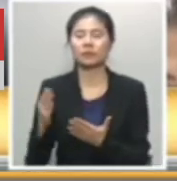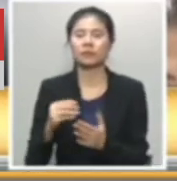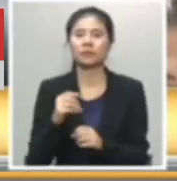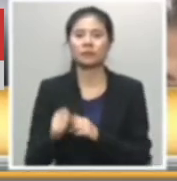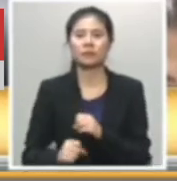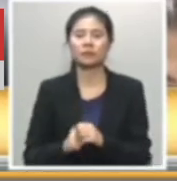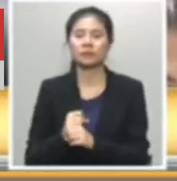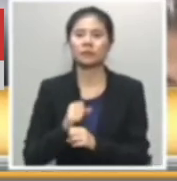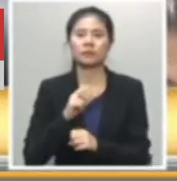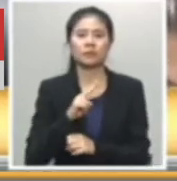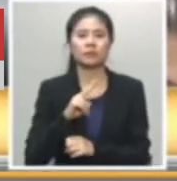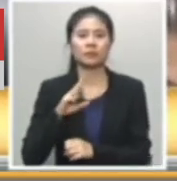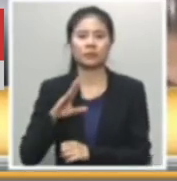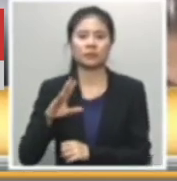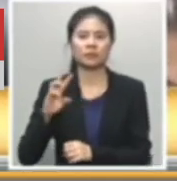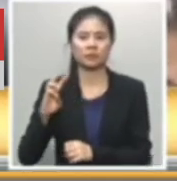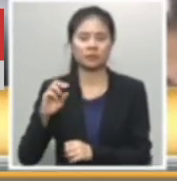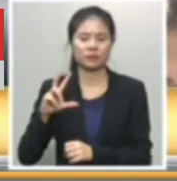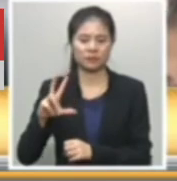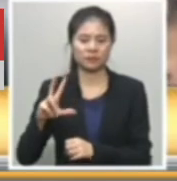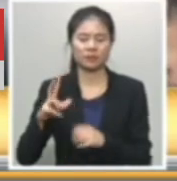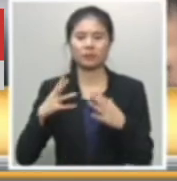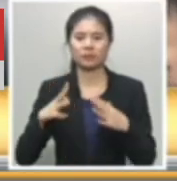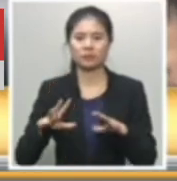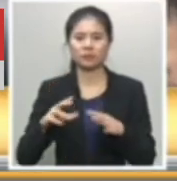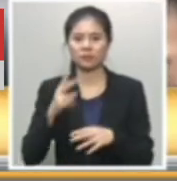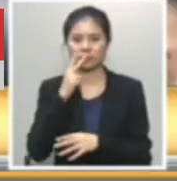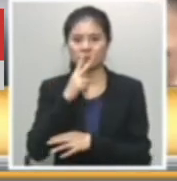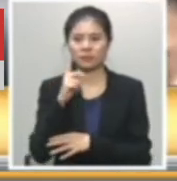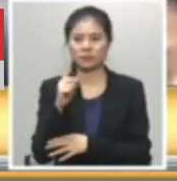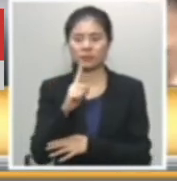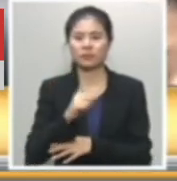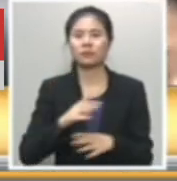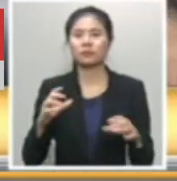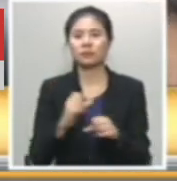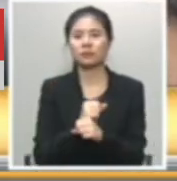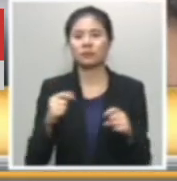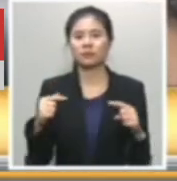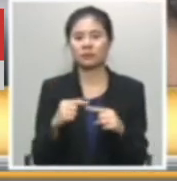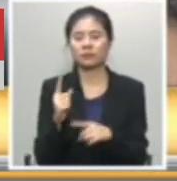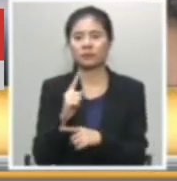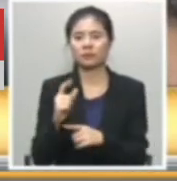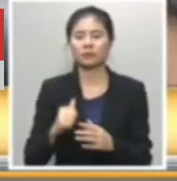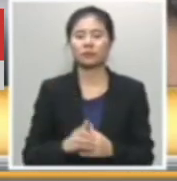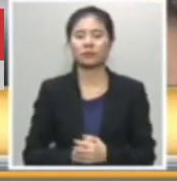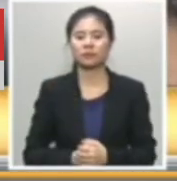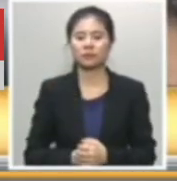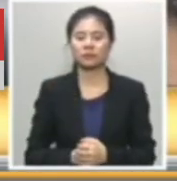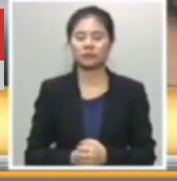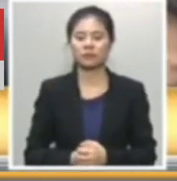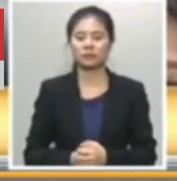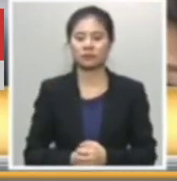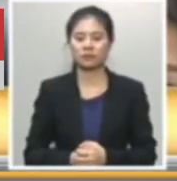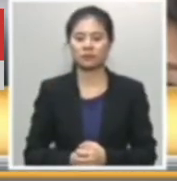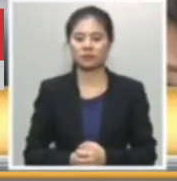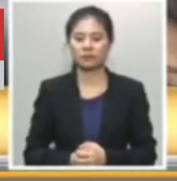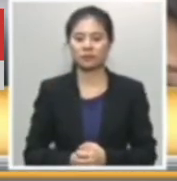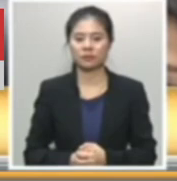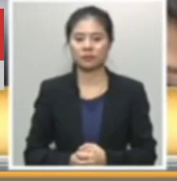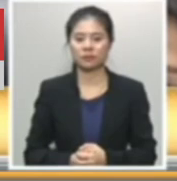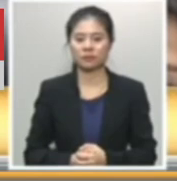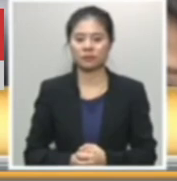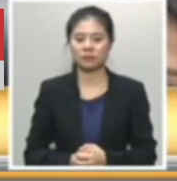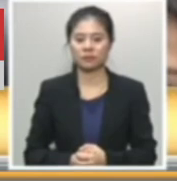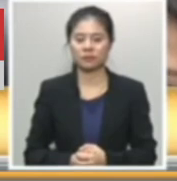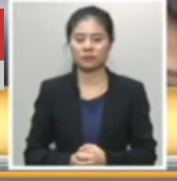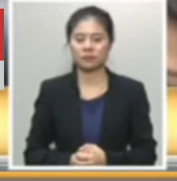บประมาณ2563แล้วผมสรุปนะครับได้นำเรียนมายาวมากแต่ก็เป็นภาพรวมทั้งห